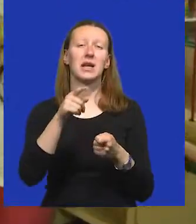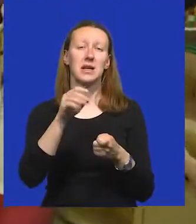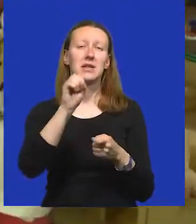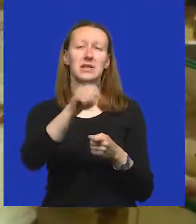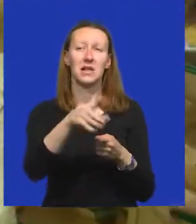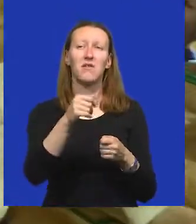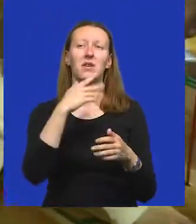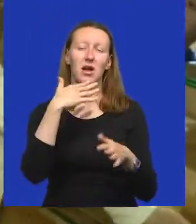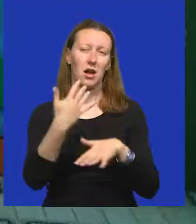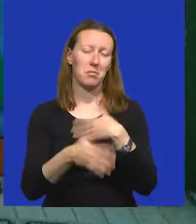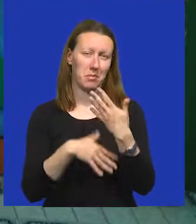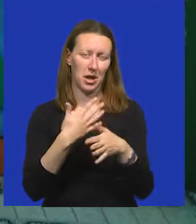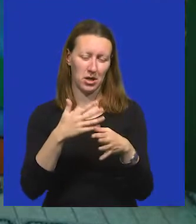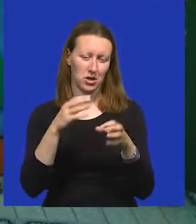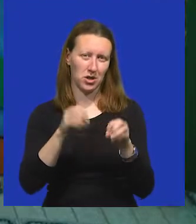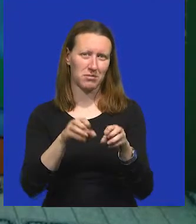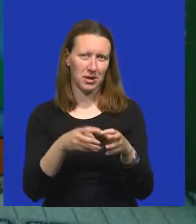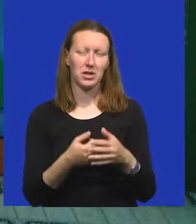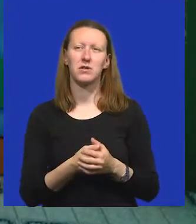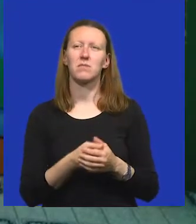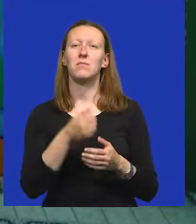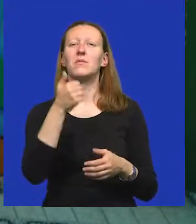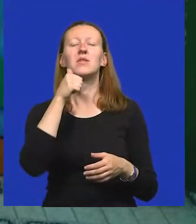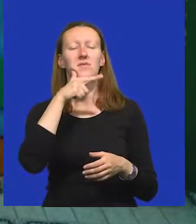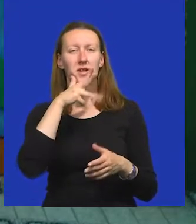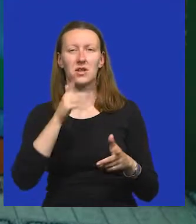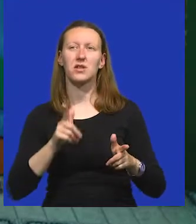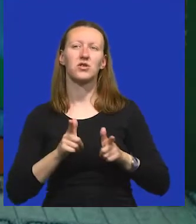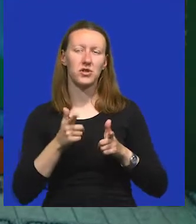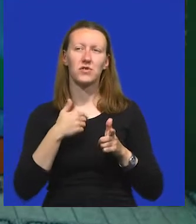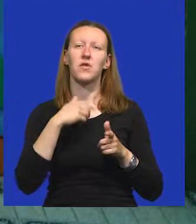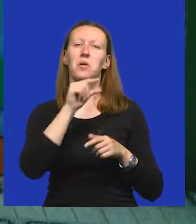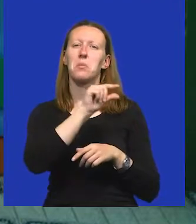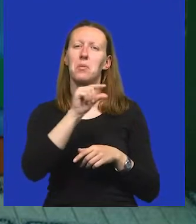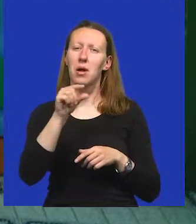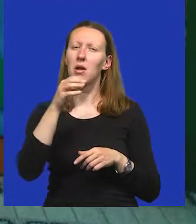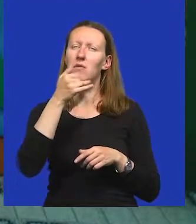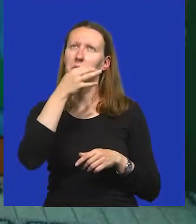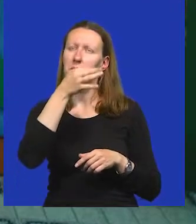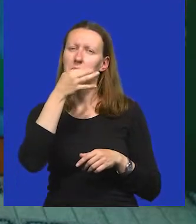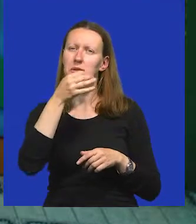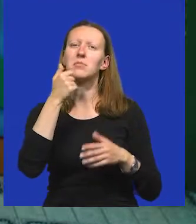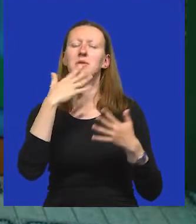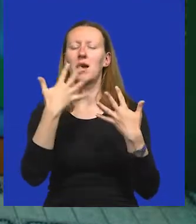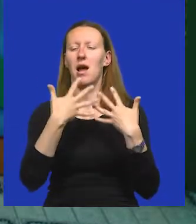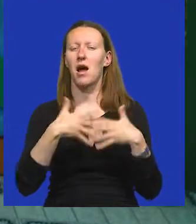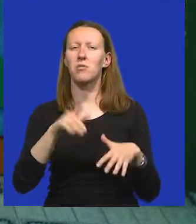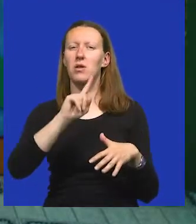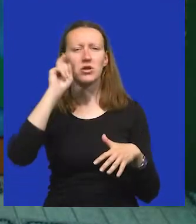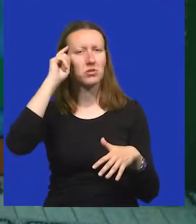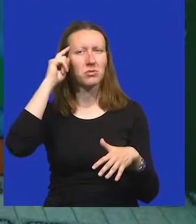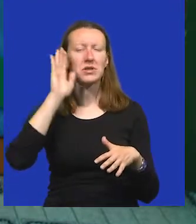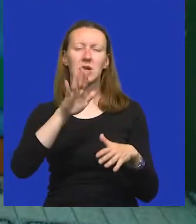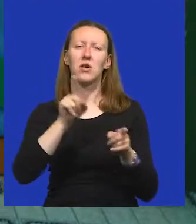invece nei rifiuti comuni. Ecco, è una cosa giornaliera che pian piano diventerà automatica, non